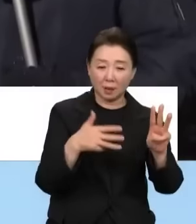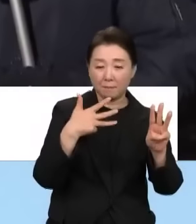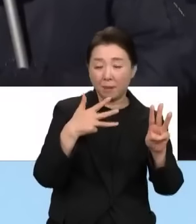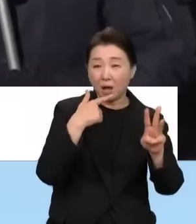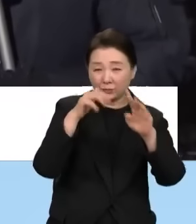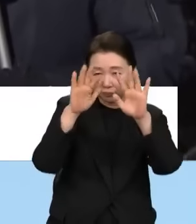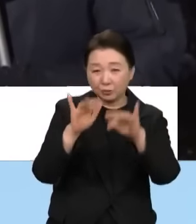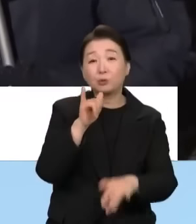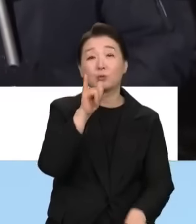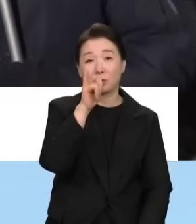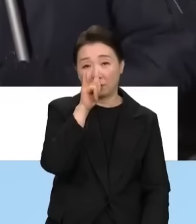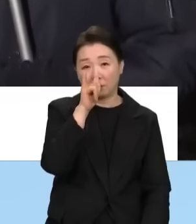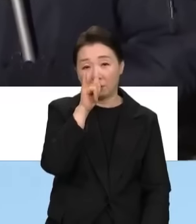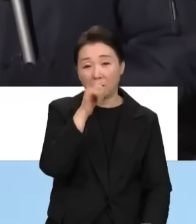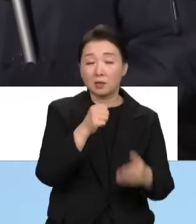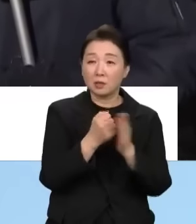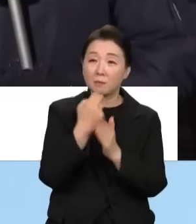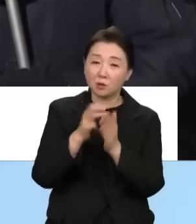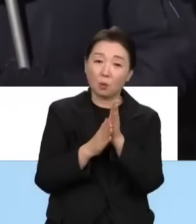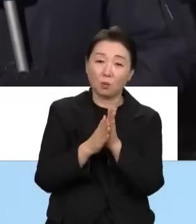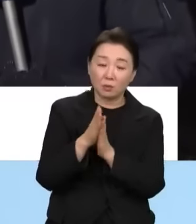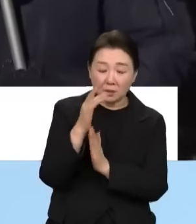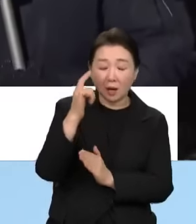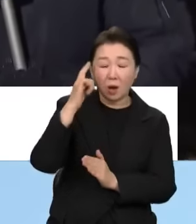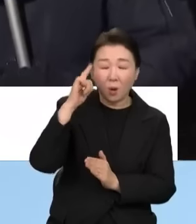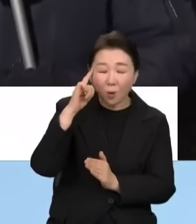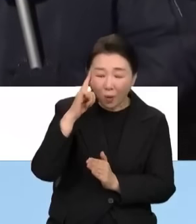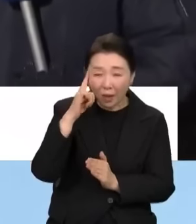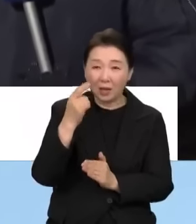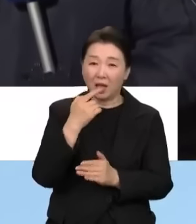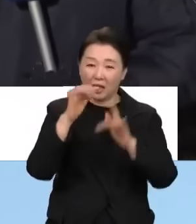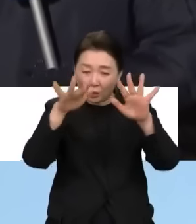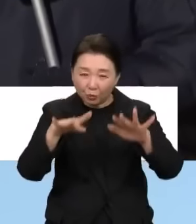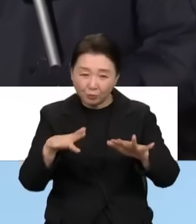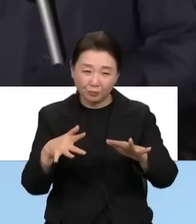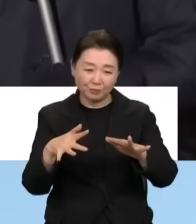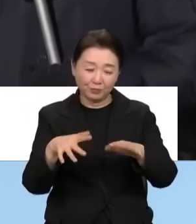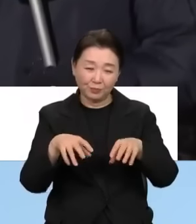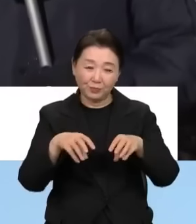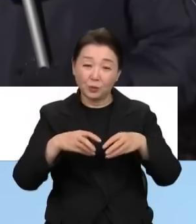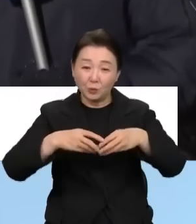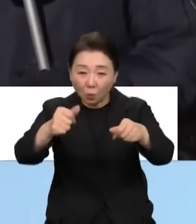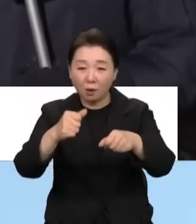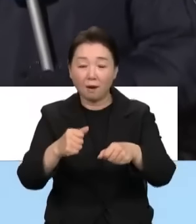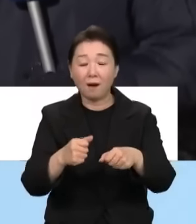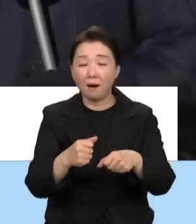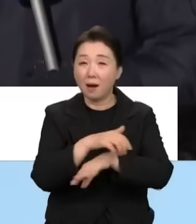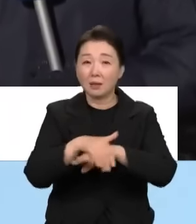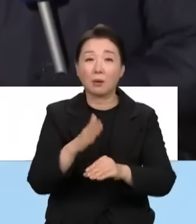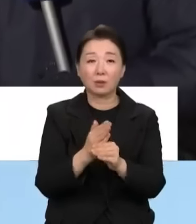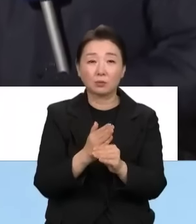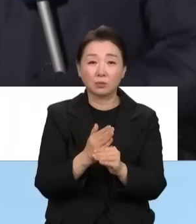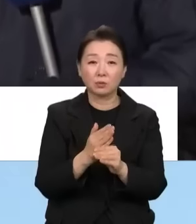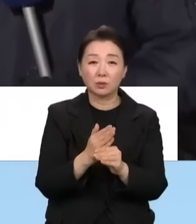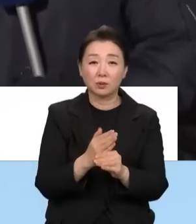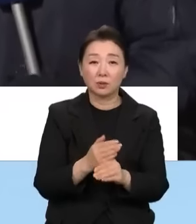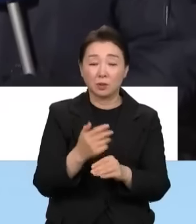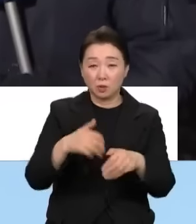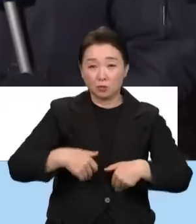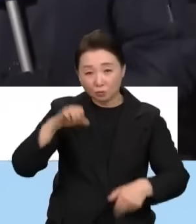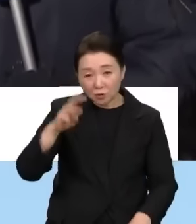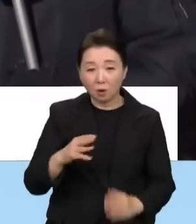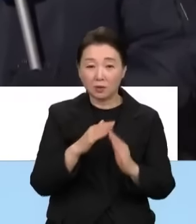첫눈 예보가 내려지면서 서울시가 제설 비상근무에 들어가 있습니다. 충청과 전라, 제주에도 최대